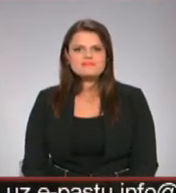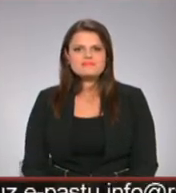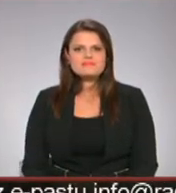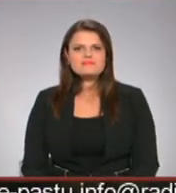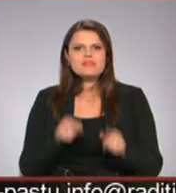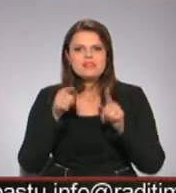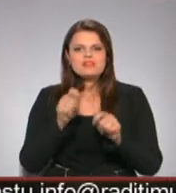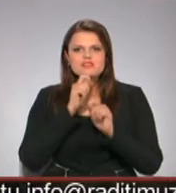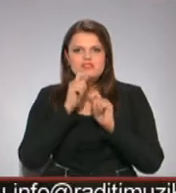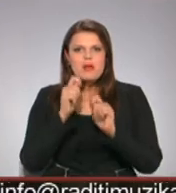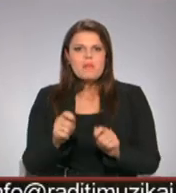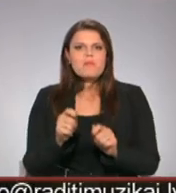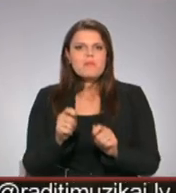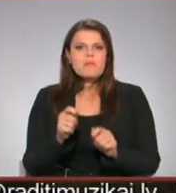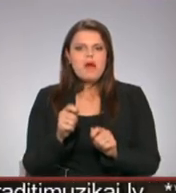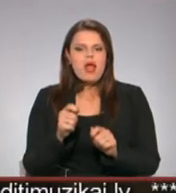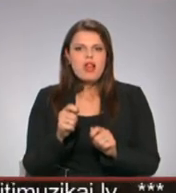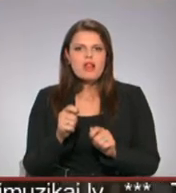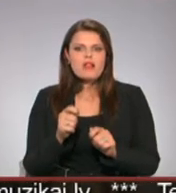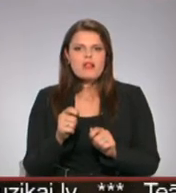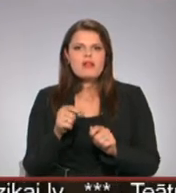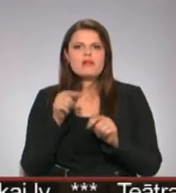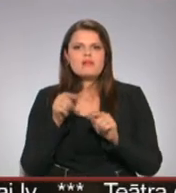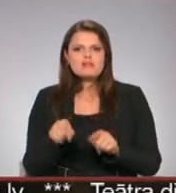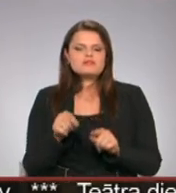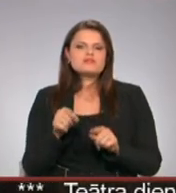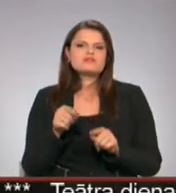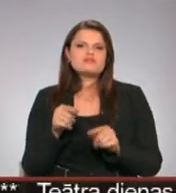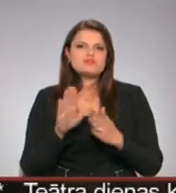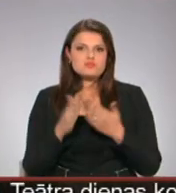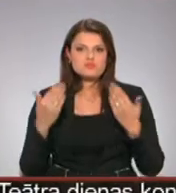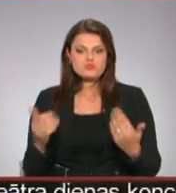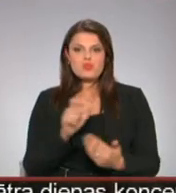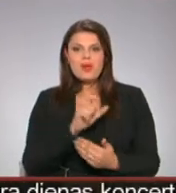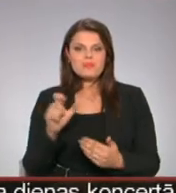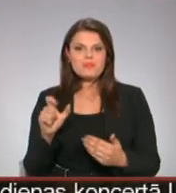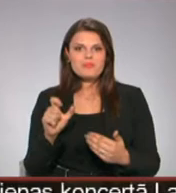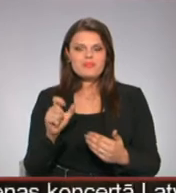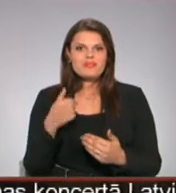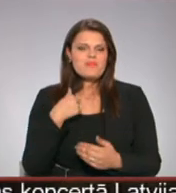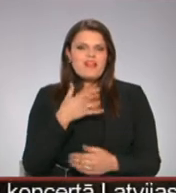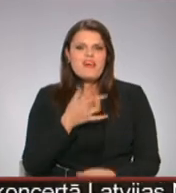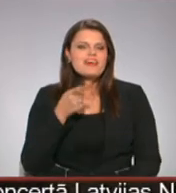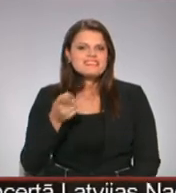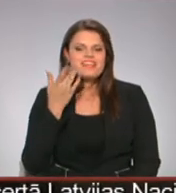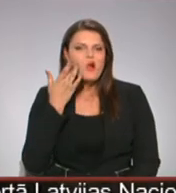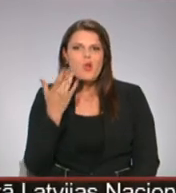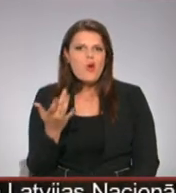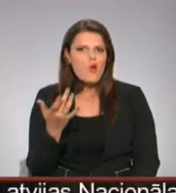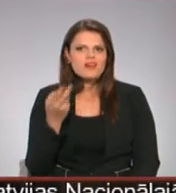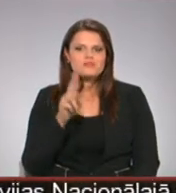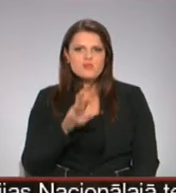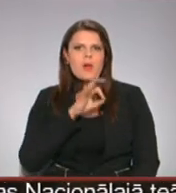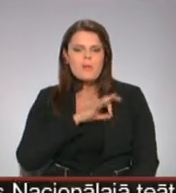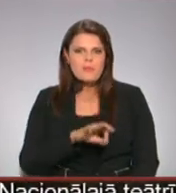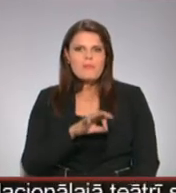šīta balva, šis te prožektors, kurš šobrīd, man liekas, tik loģiski un pelnīgi